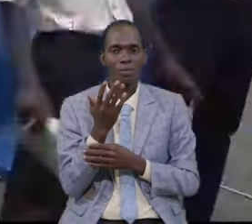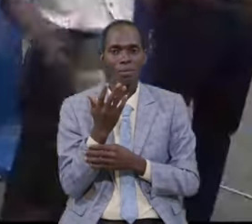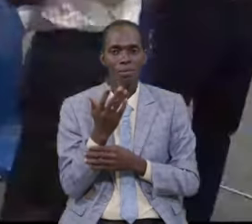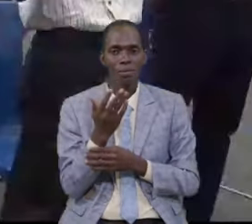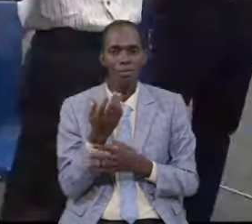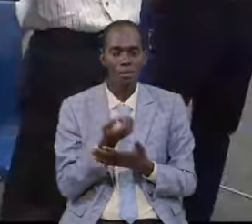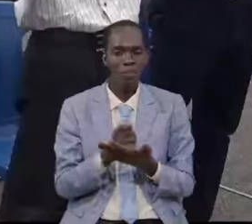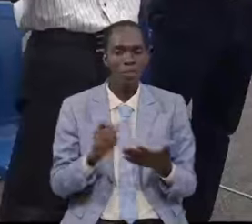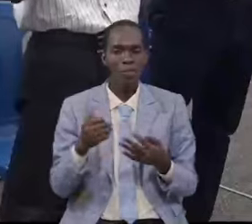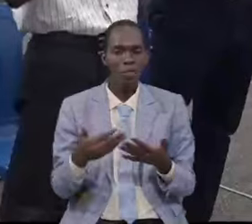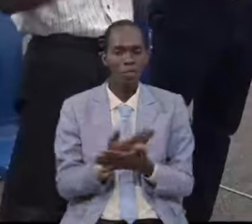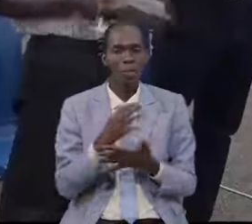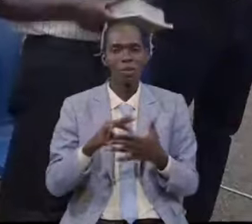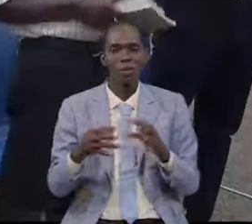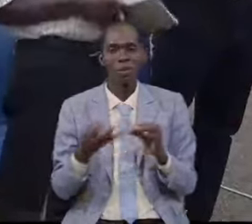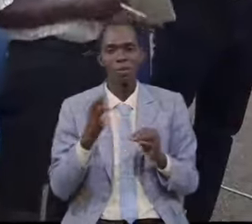histoire de ta vie.